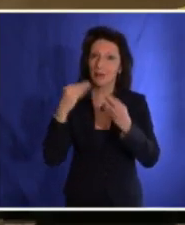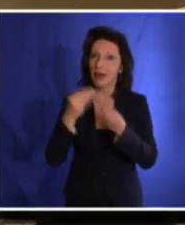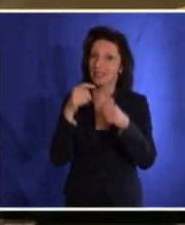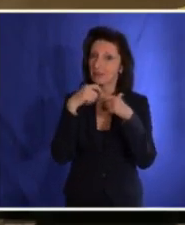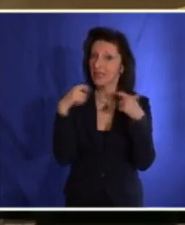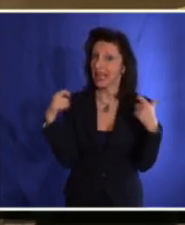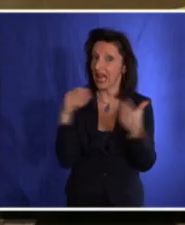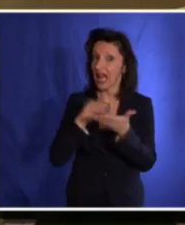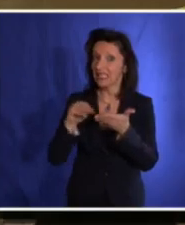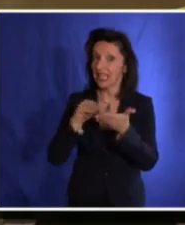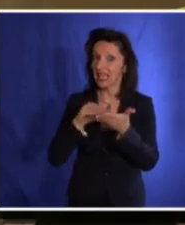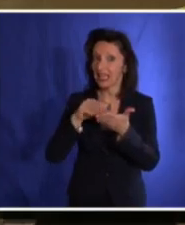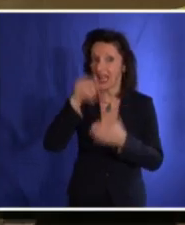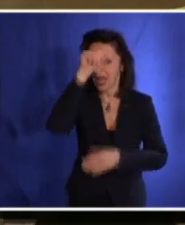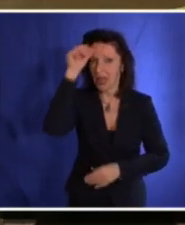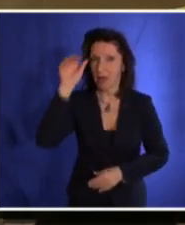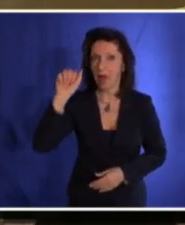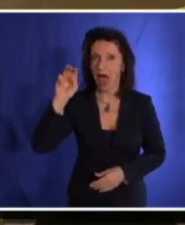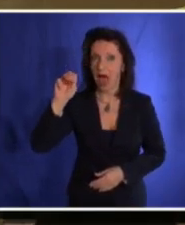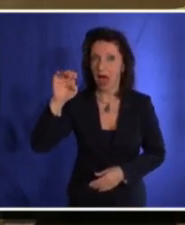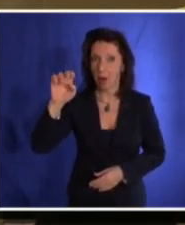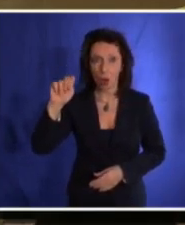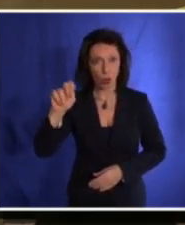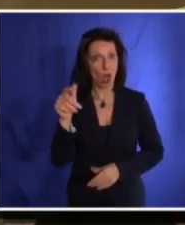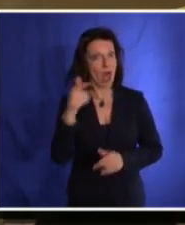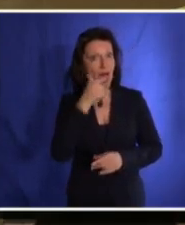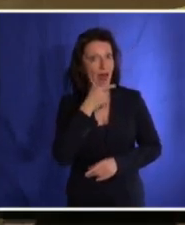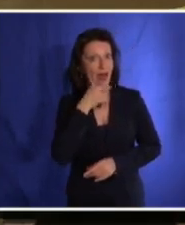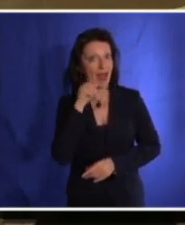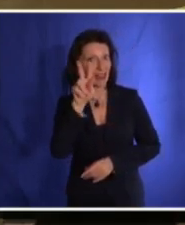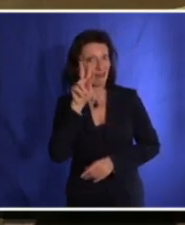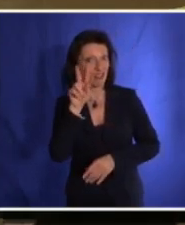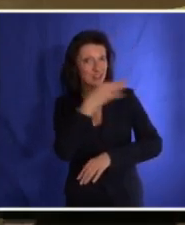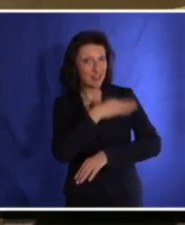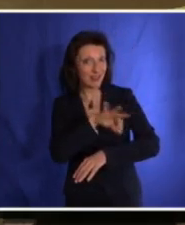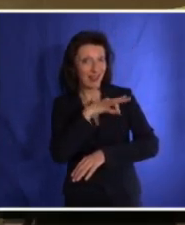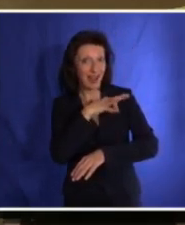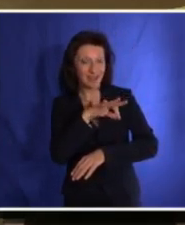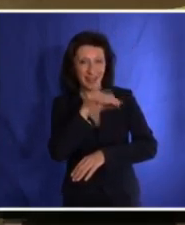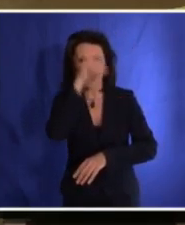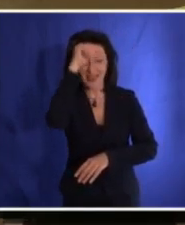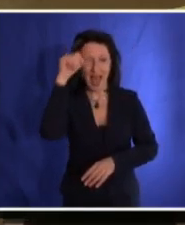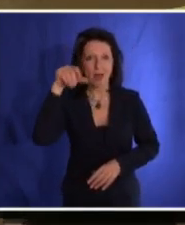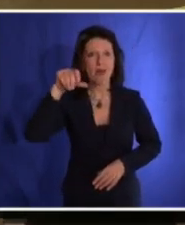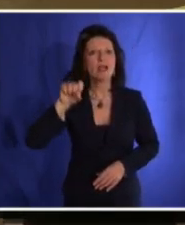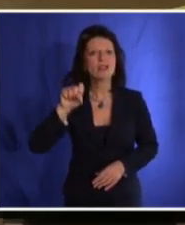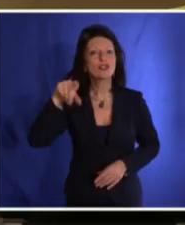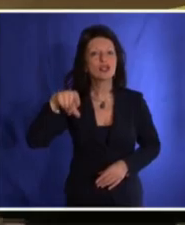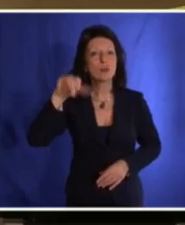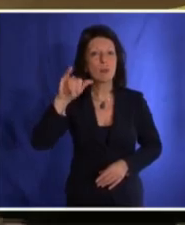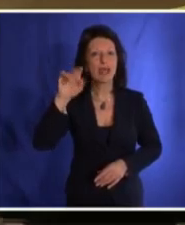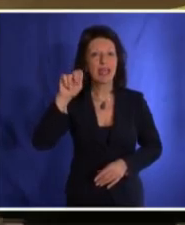Werner Amon und unseren Alt-Vizekanzler Michael Spindlecker. Herzlich willkommen.